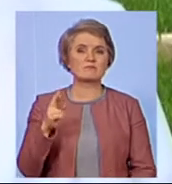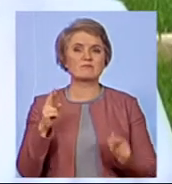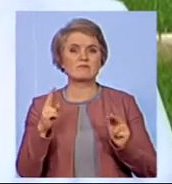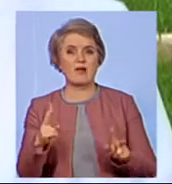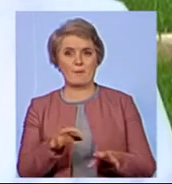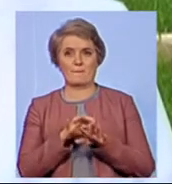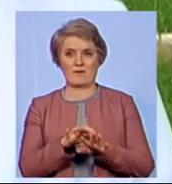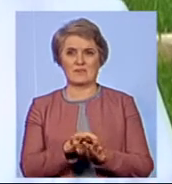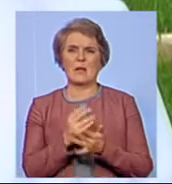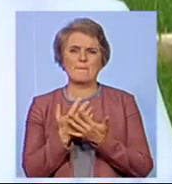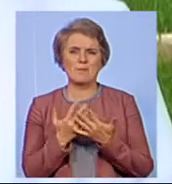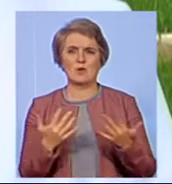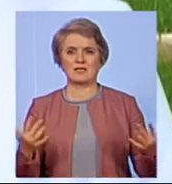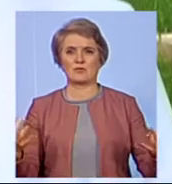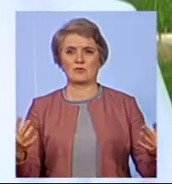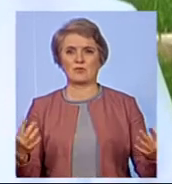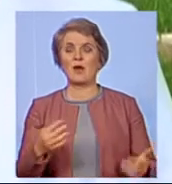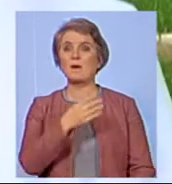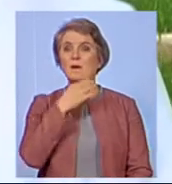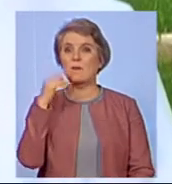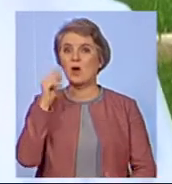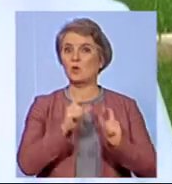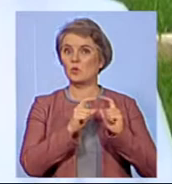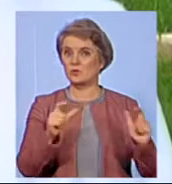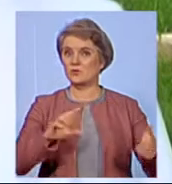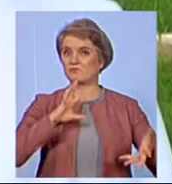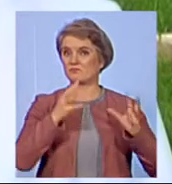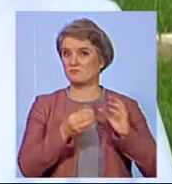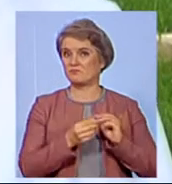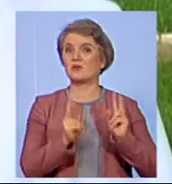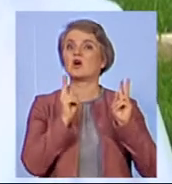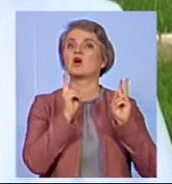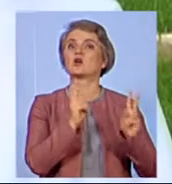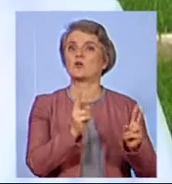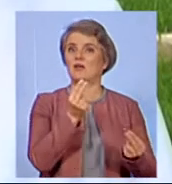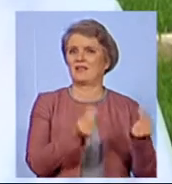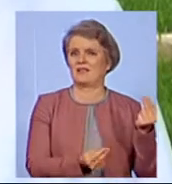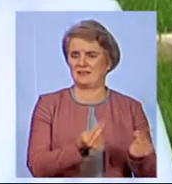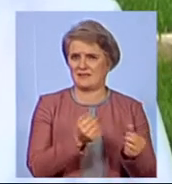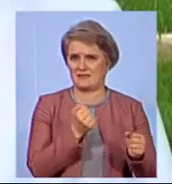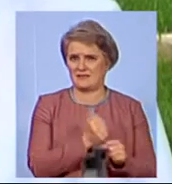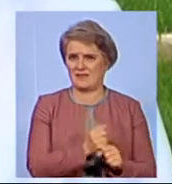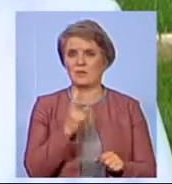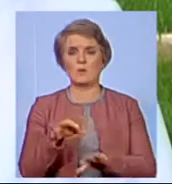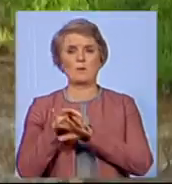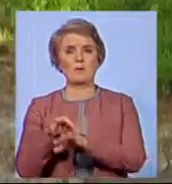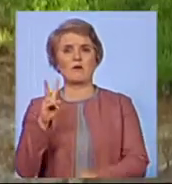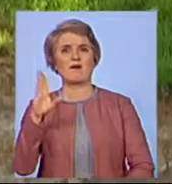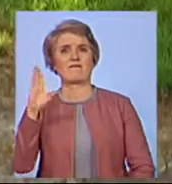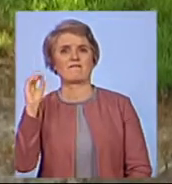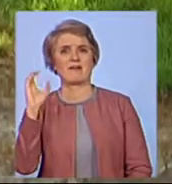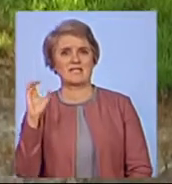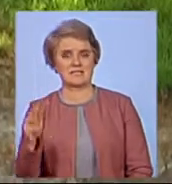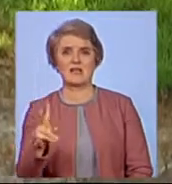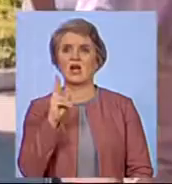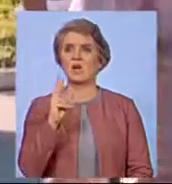провести по-різному. А і багато шкіл прийшли до висновку. Хтось буде проводити у формі гри, хтось буде проводити квест, хтось у